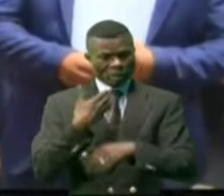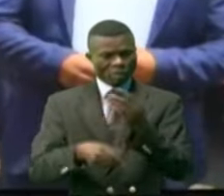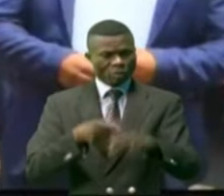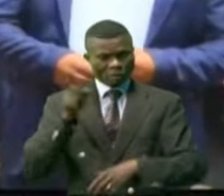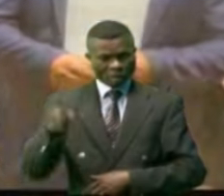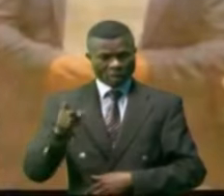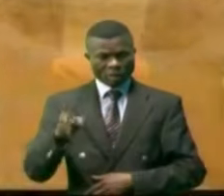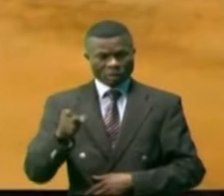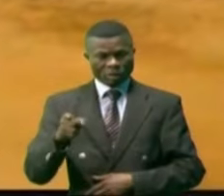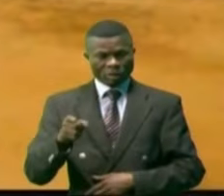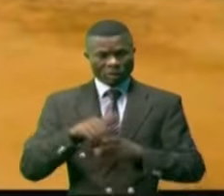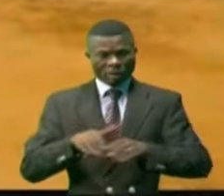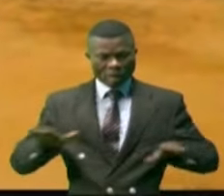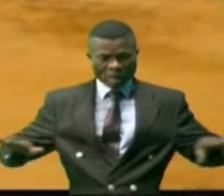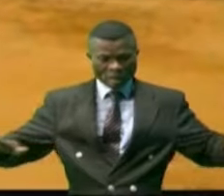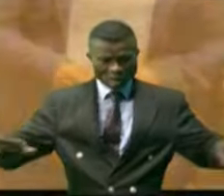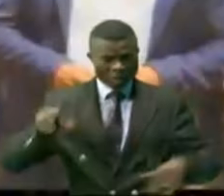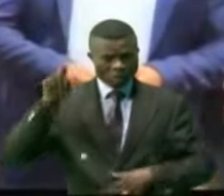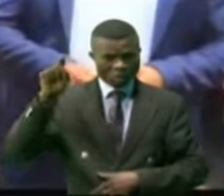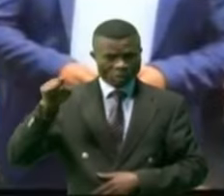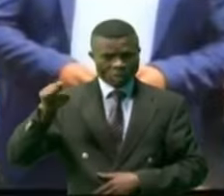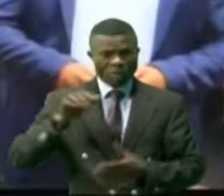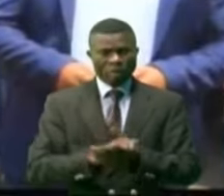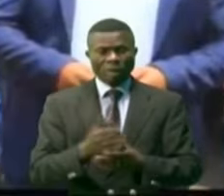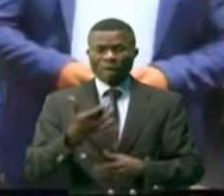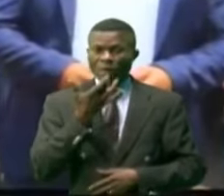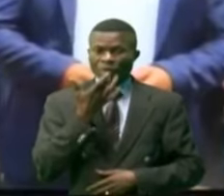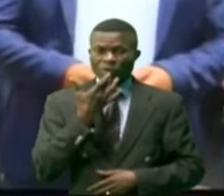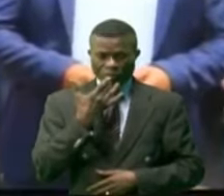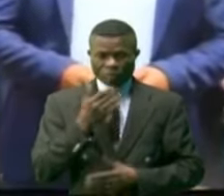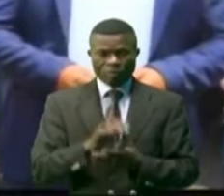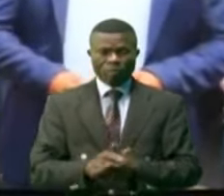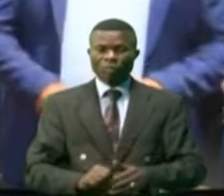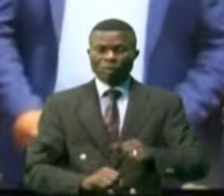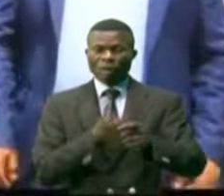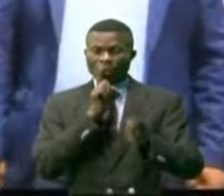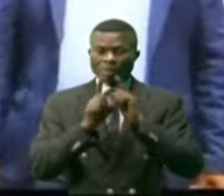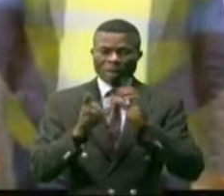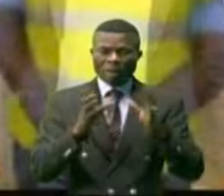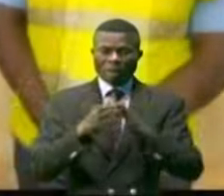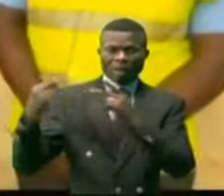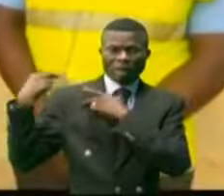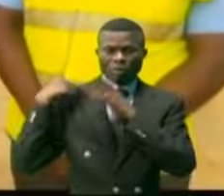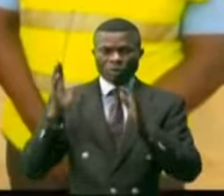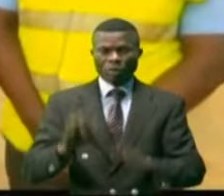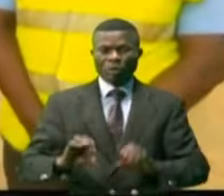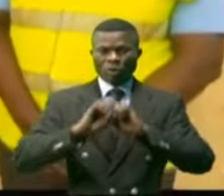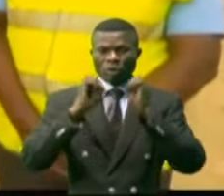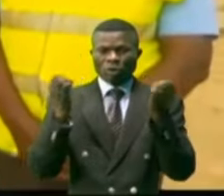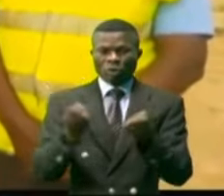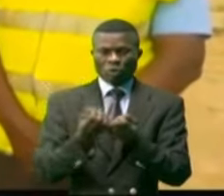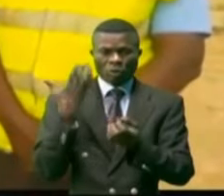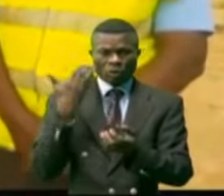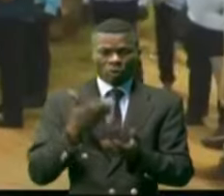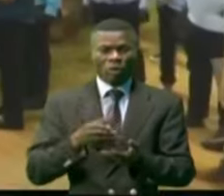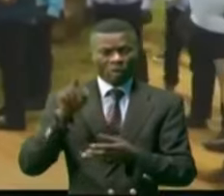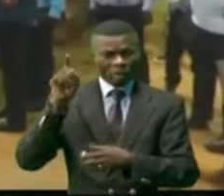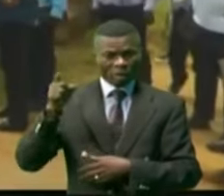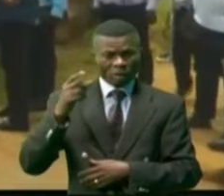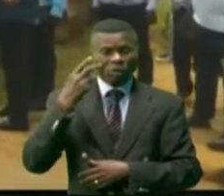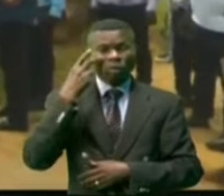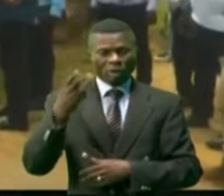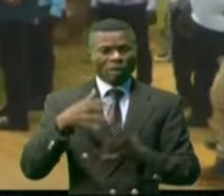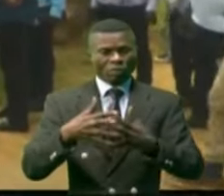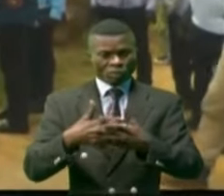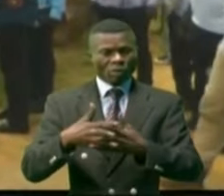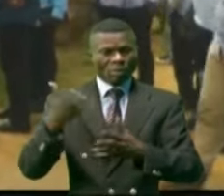niveau de l'aérodrome de Walikale. Je préférais aller m'entretenir avec les responsables de l'office des routes au niveau de Walikale. J'ai vu des